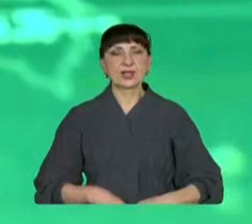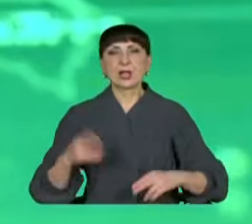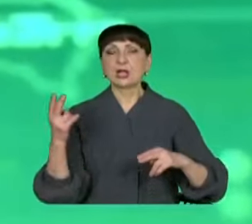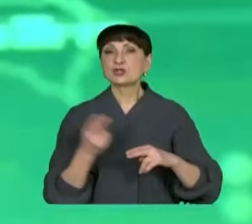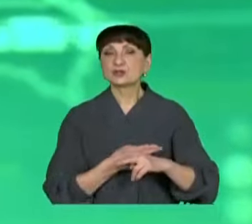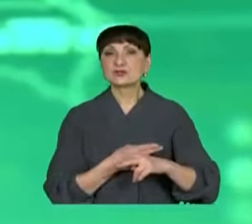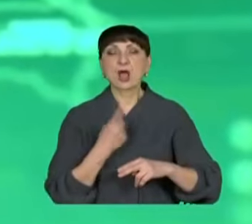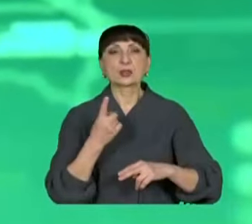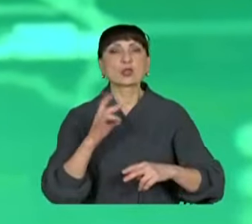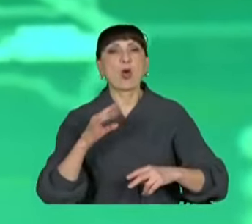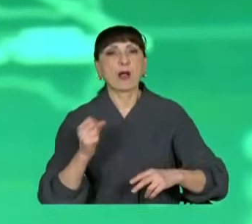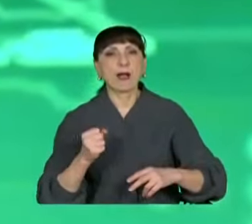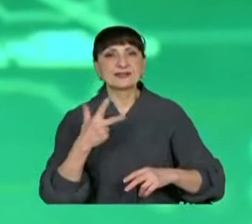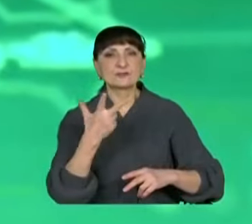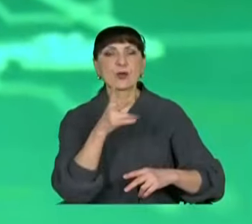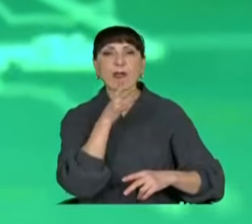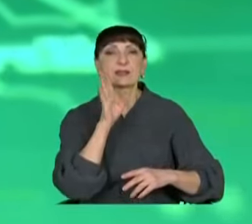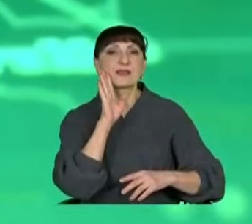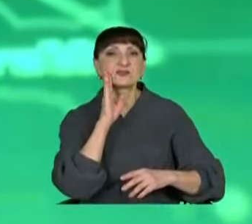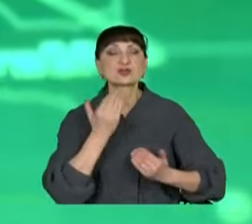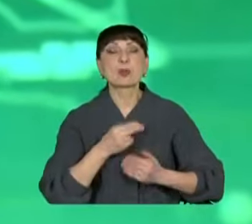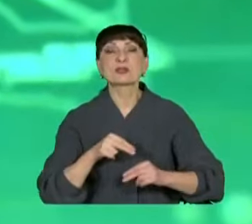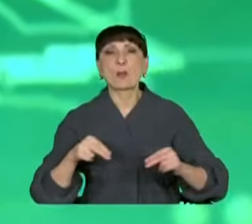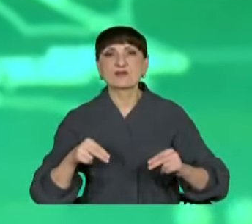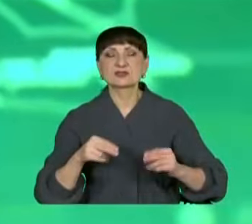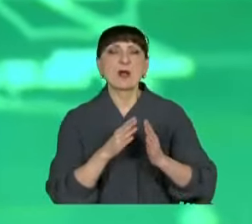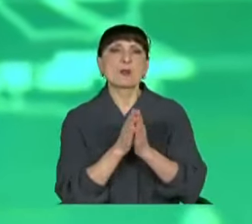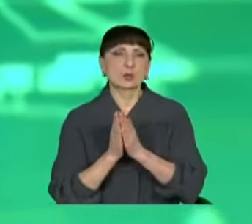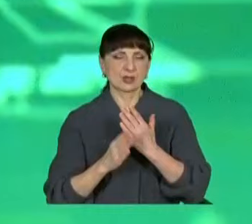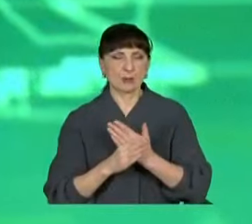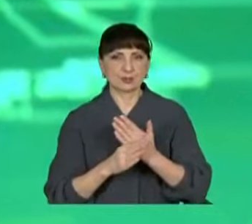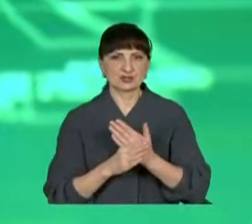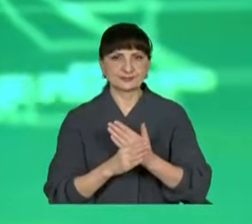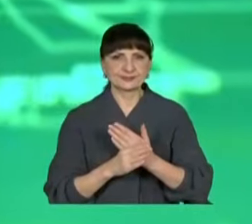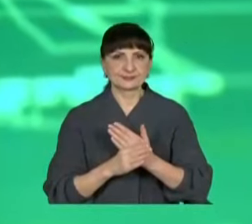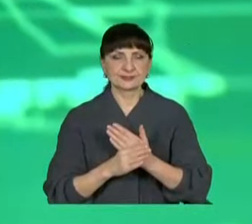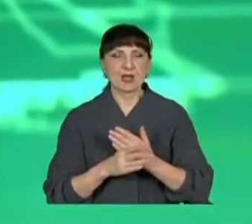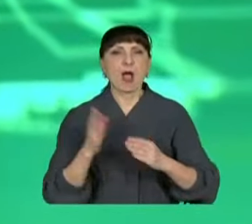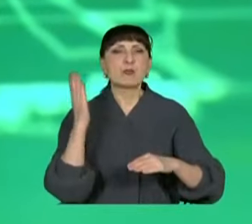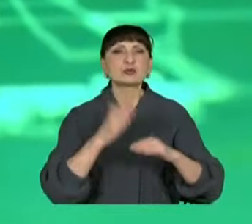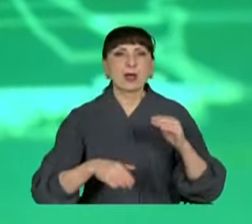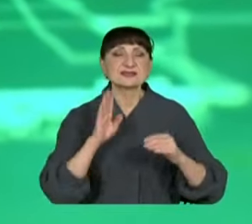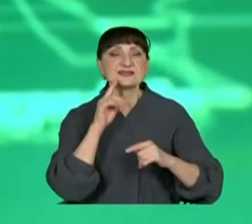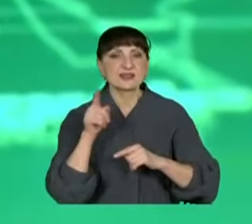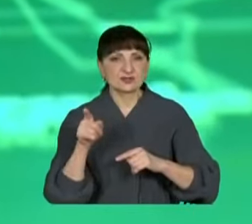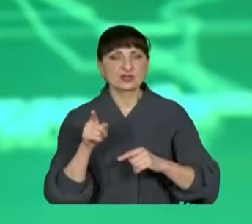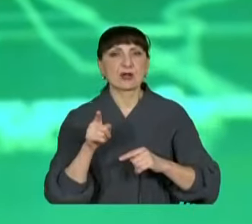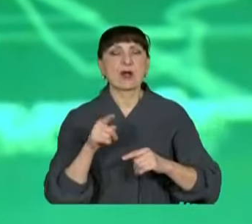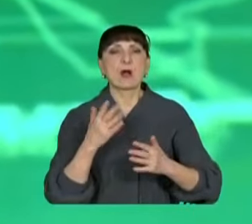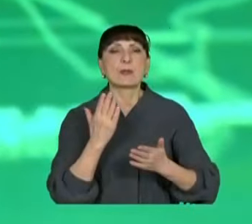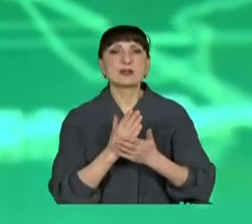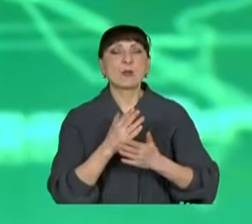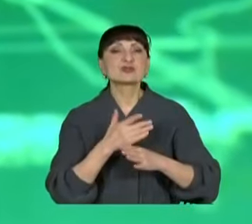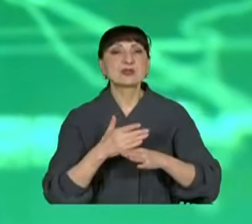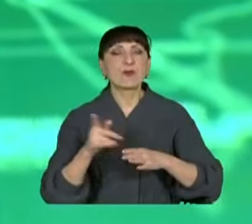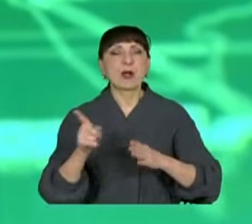Лишившаяся одной ноги 32-летняя жительница Петропавловска просит о помощи. Ампутацию Александре Гельмагалеевой провели после